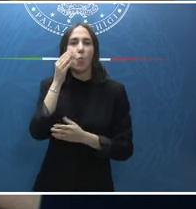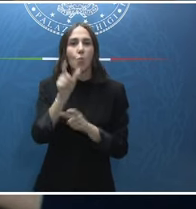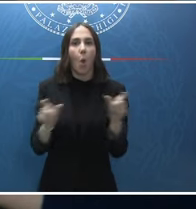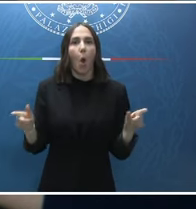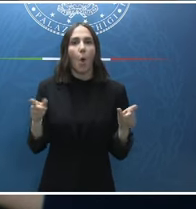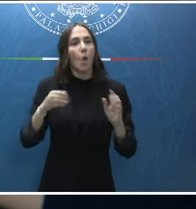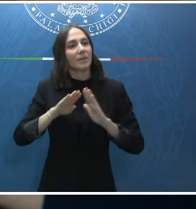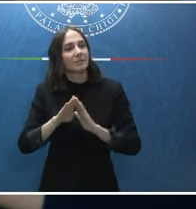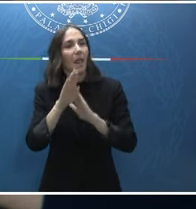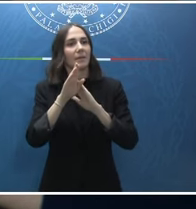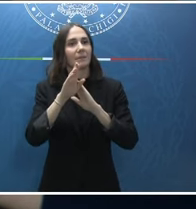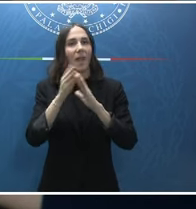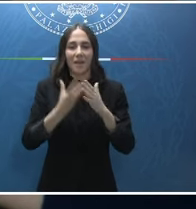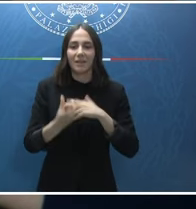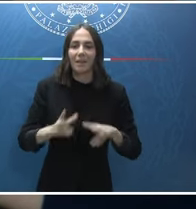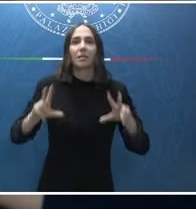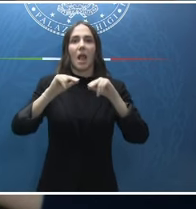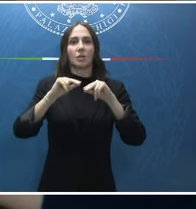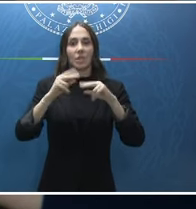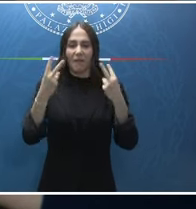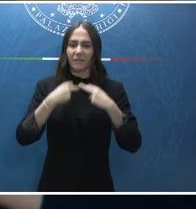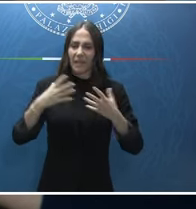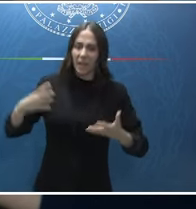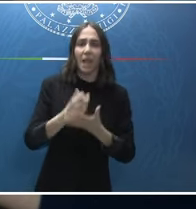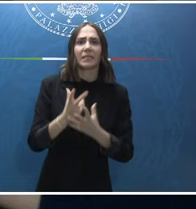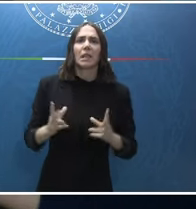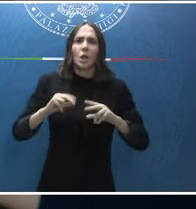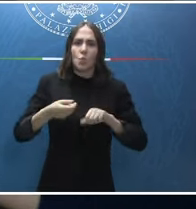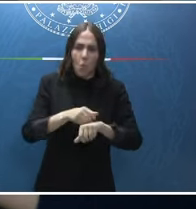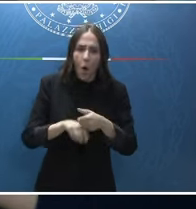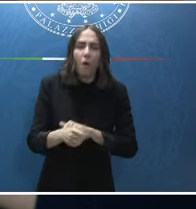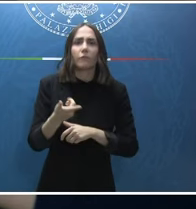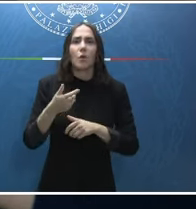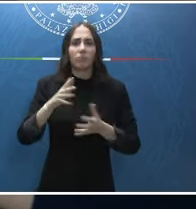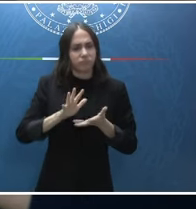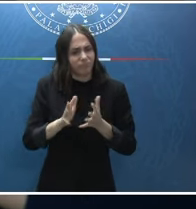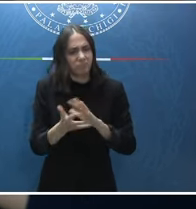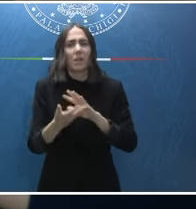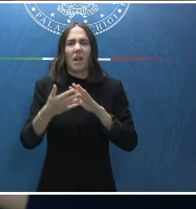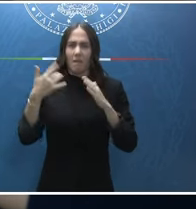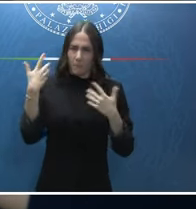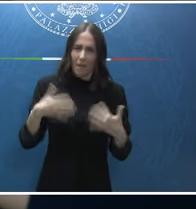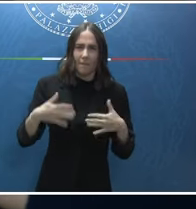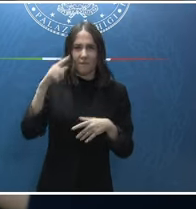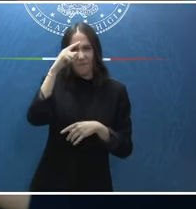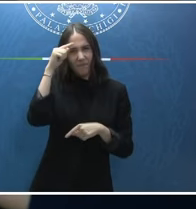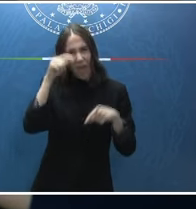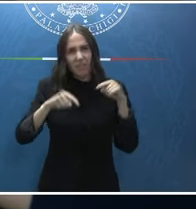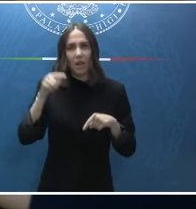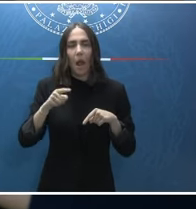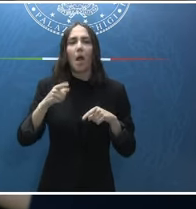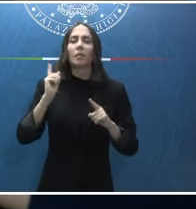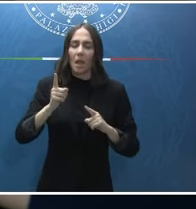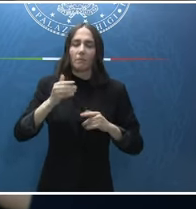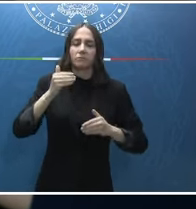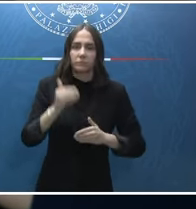rinascita, il riapproparsi della propria vita, attraverso un cambiamento consapevole, faticoso ma costante. Da un po' di tempo